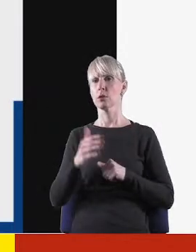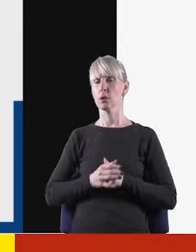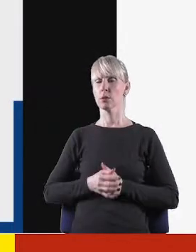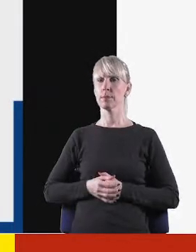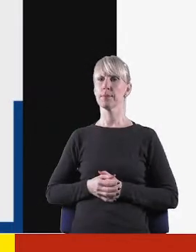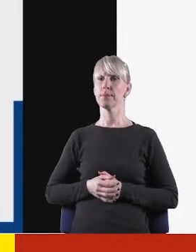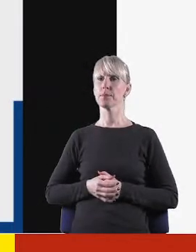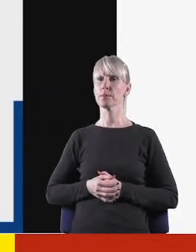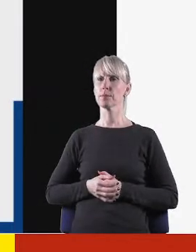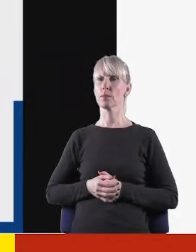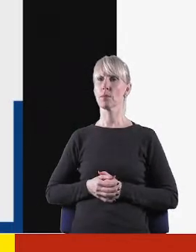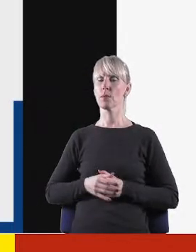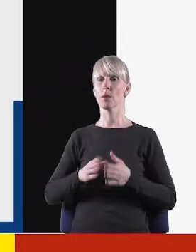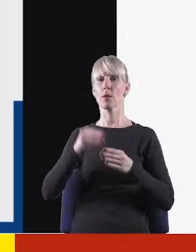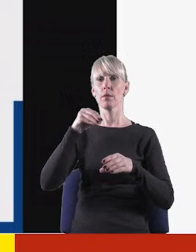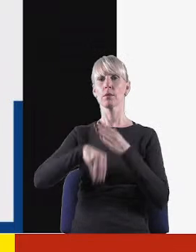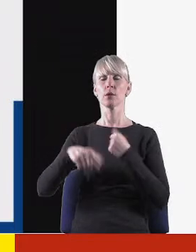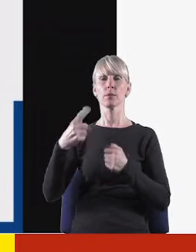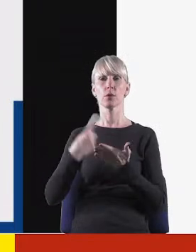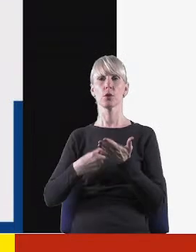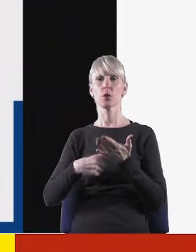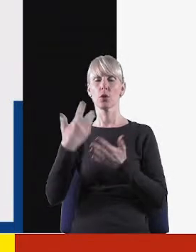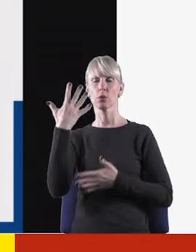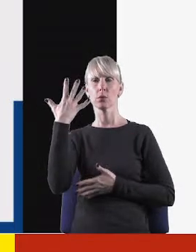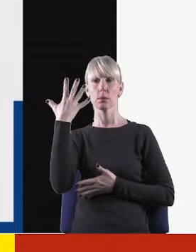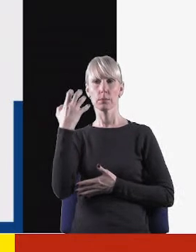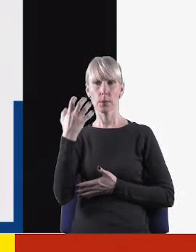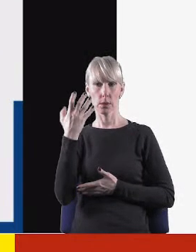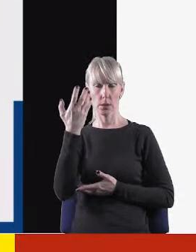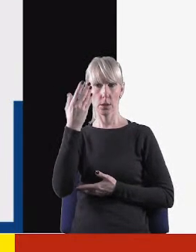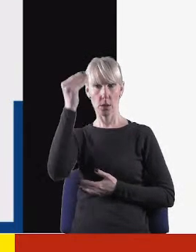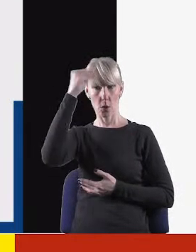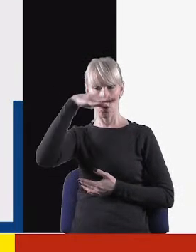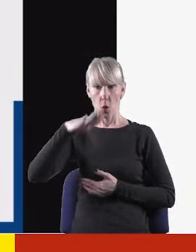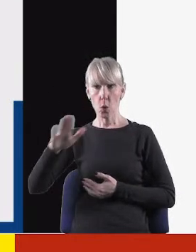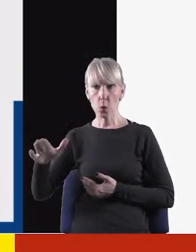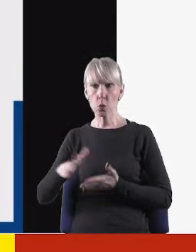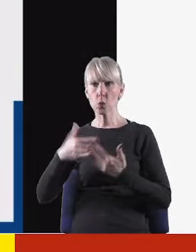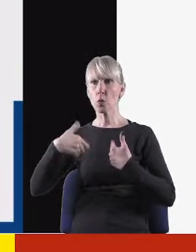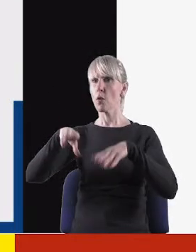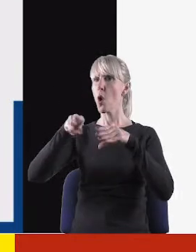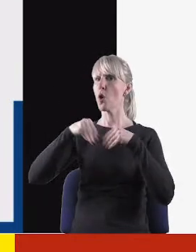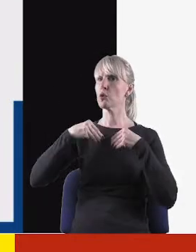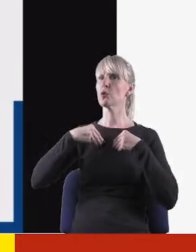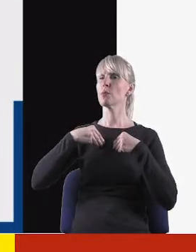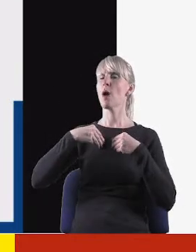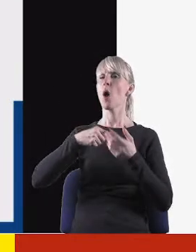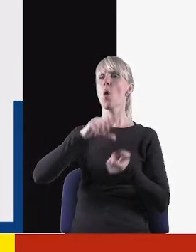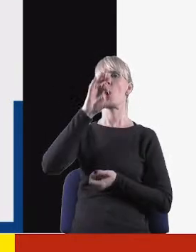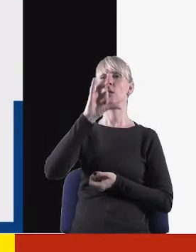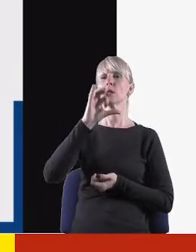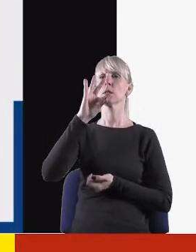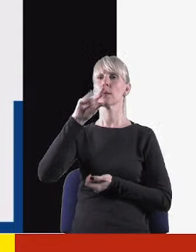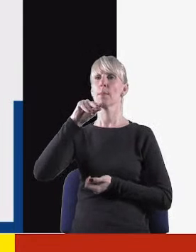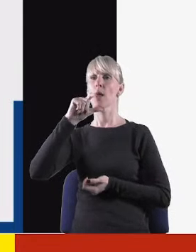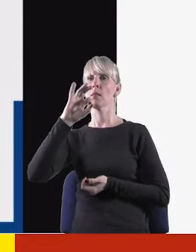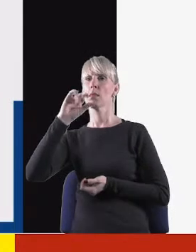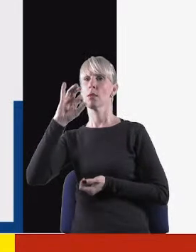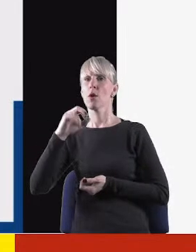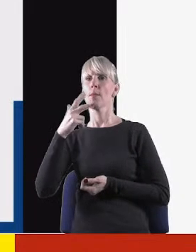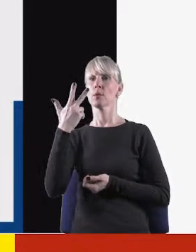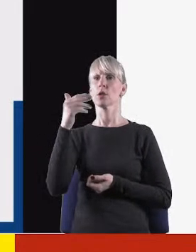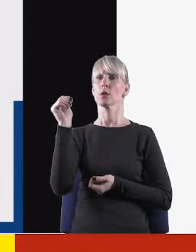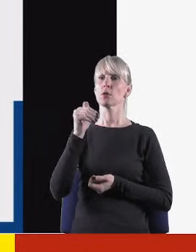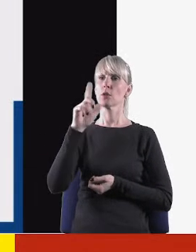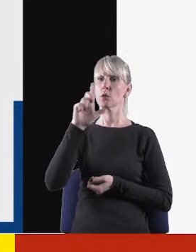że 1500 uczniów otrzymało stypendium w wysokości 3000 zł.